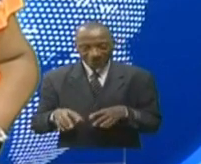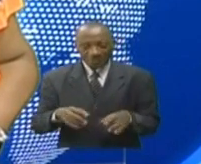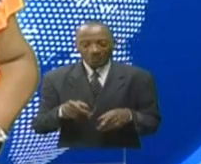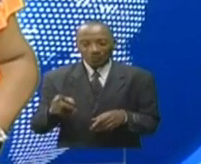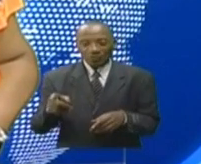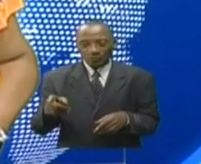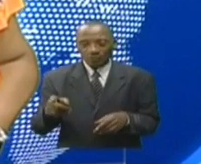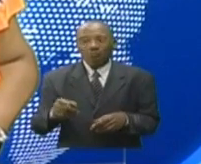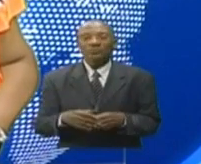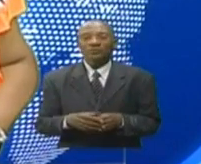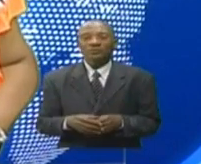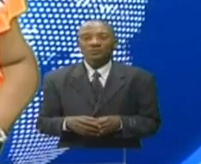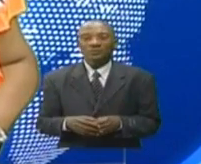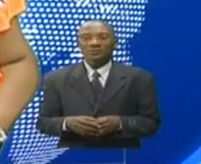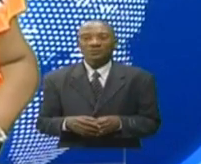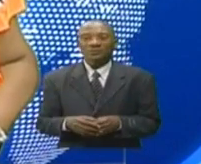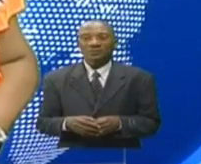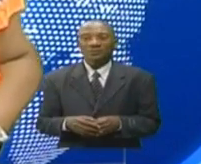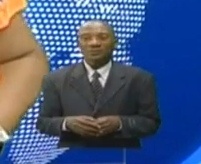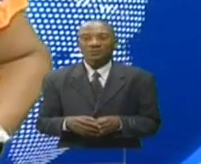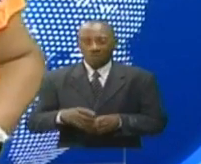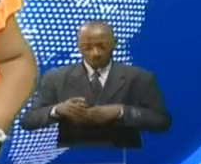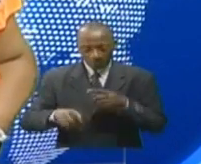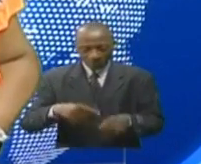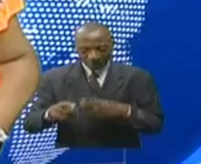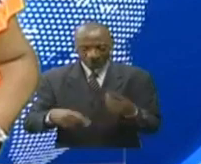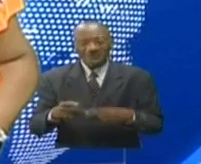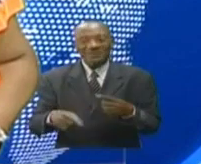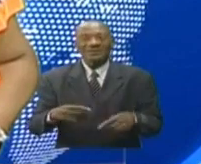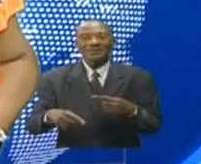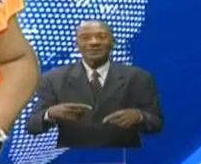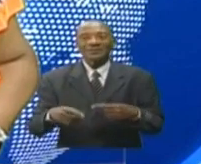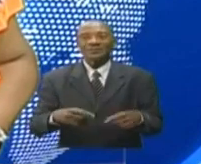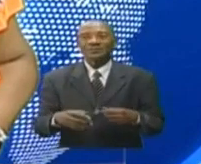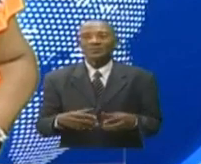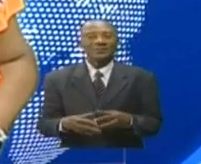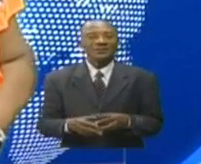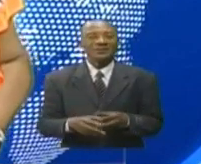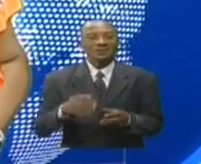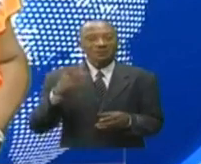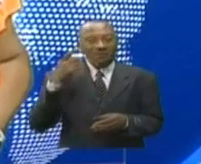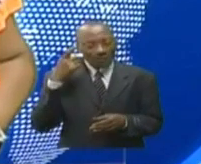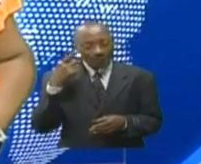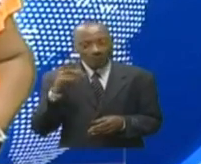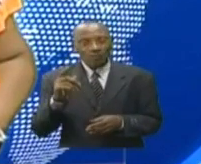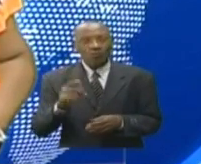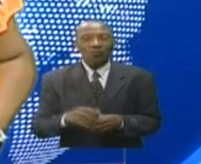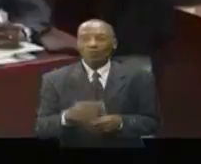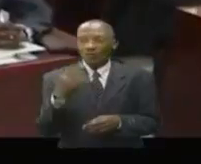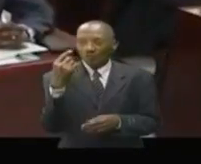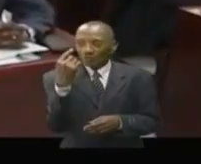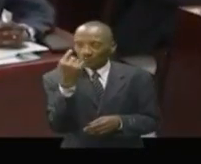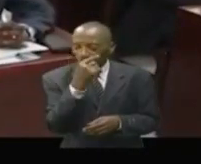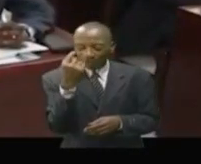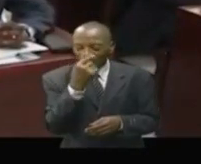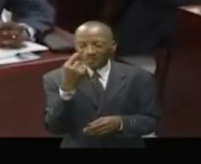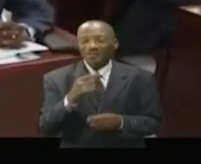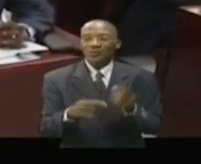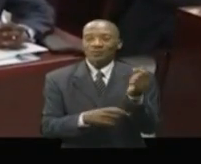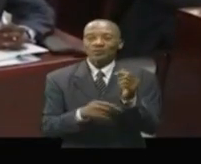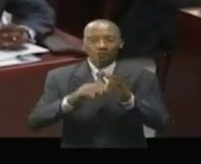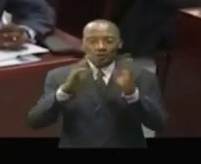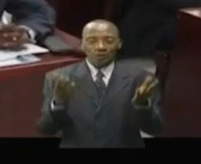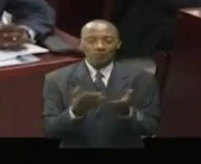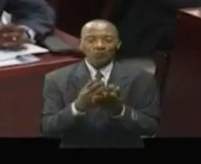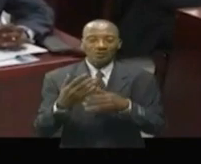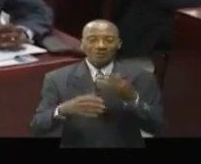à l'ANADEC afin de s'approprier des nouvelles attributions élargies à l'ANADEC. Mireille Ndeke, reportage. De l'OPEC à l'ANADEC,